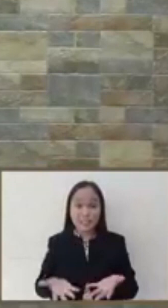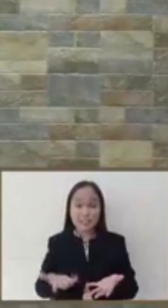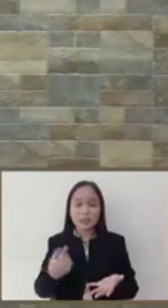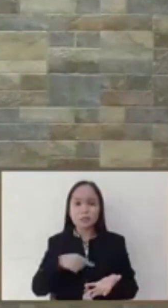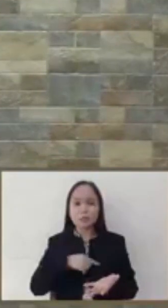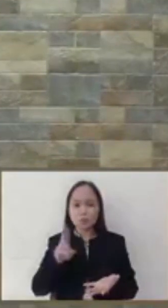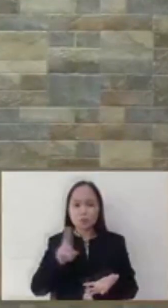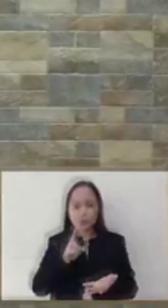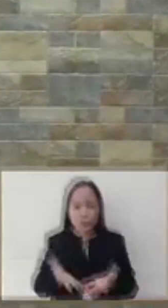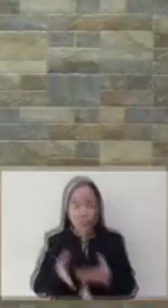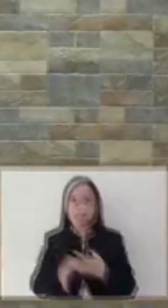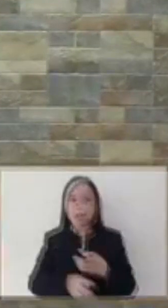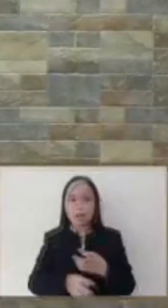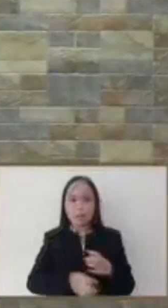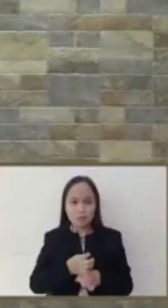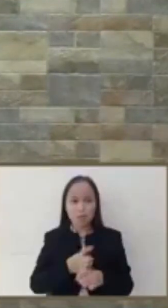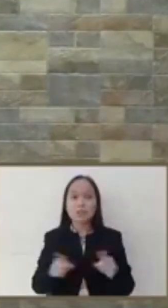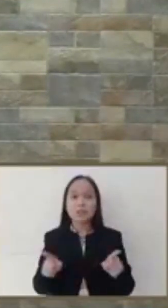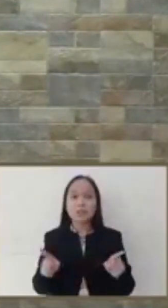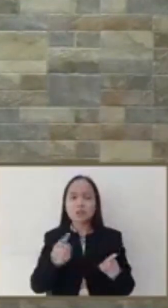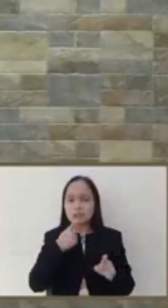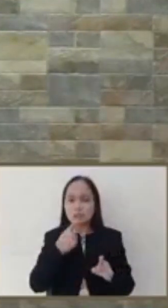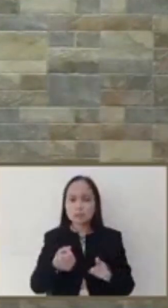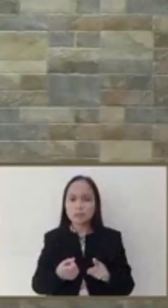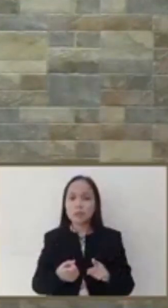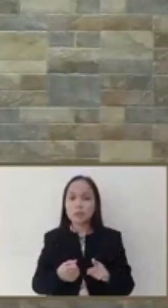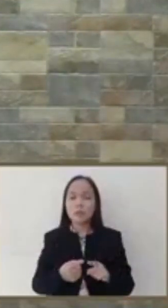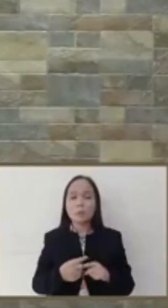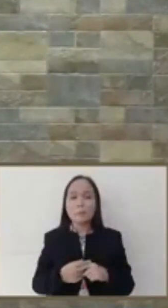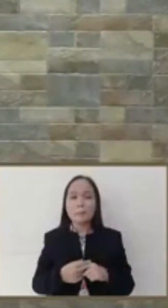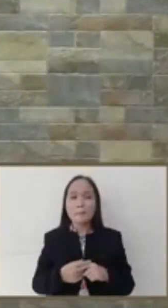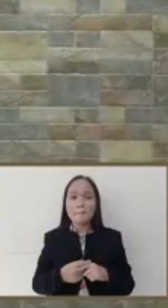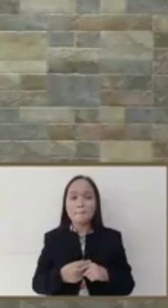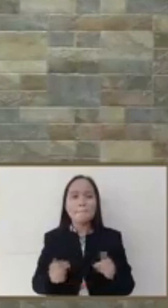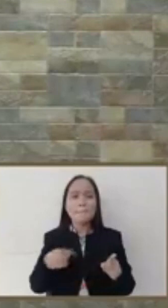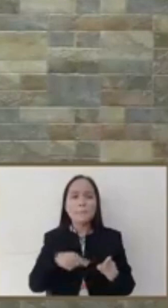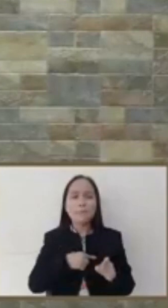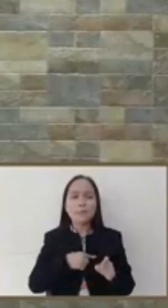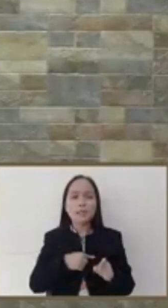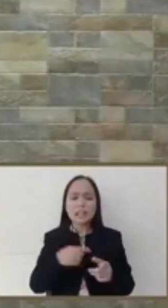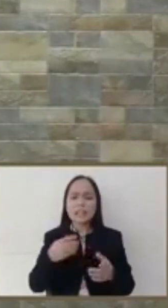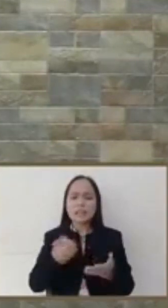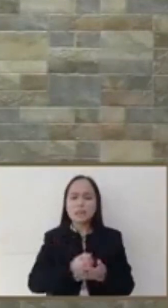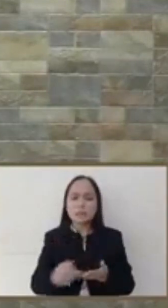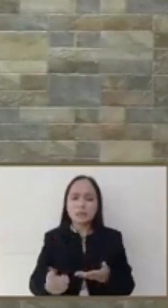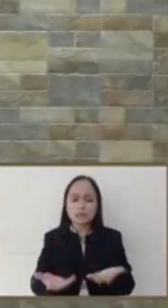lupa. Alright? But what I'm saying, na pagka ginastos po natin yan dito, anumang